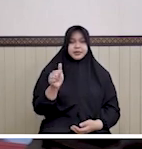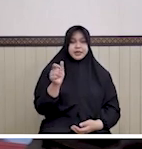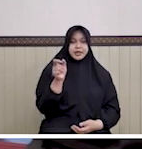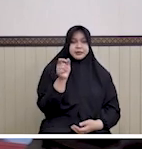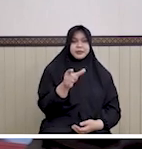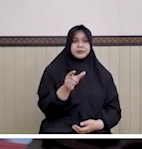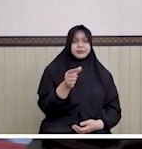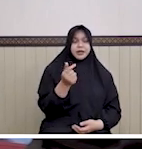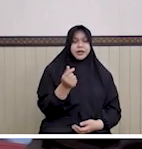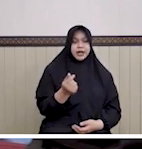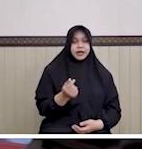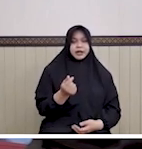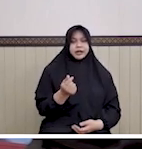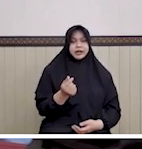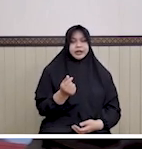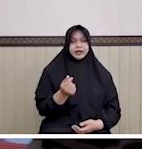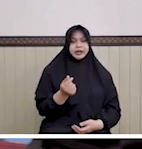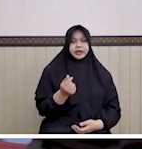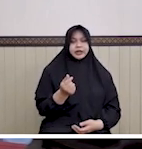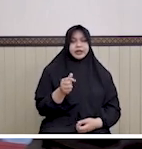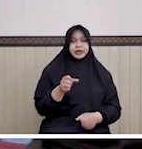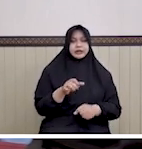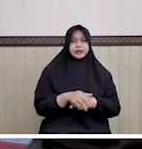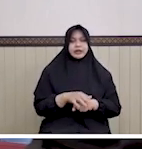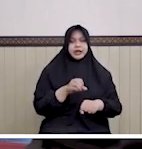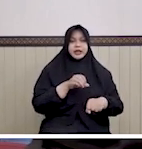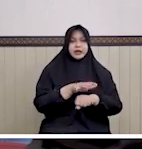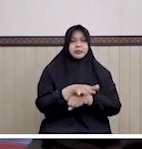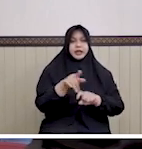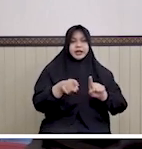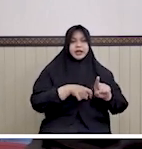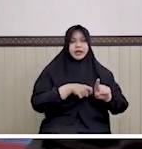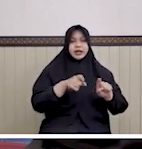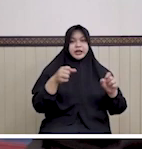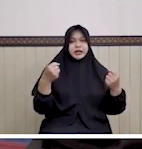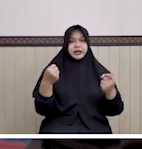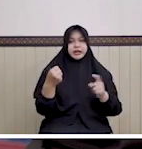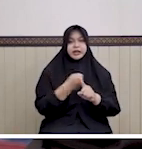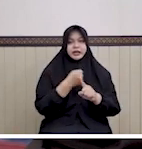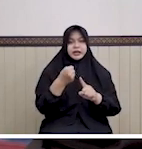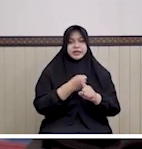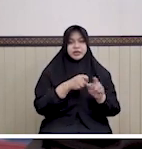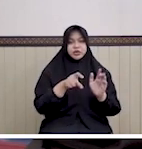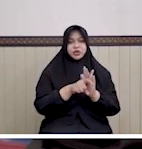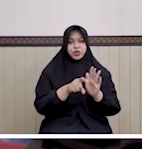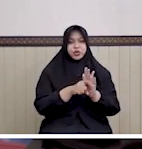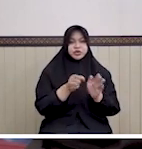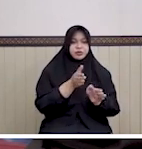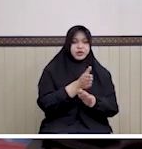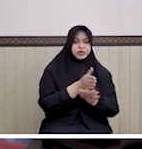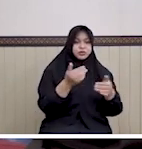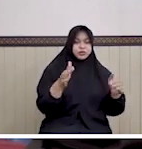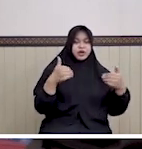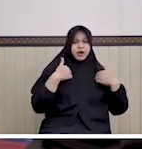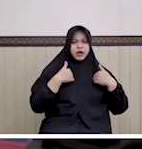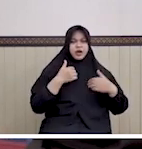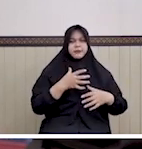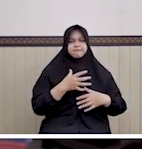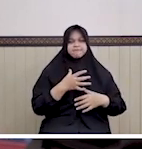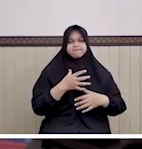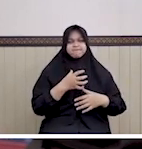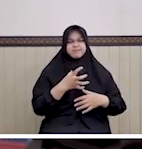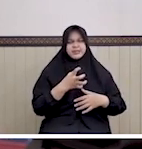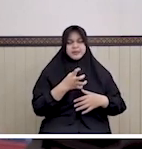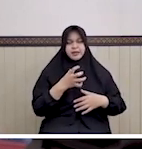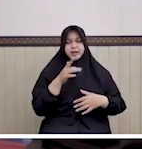adalah akibat dari terjadinya kekerasan ya Misalnya non Sewu sebelumnya sudah punya sesosok nih itu